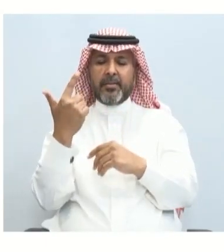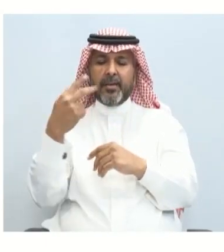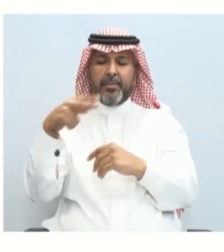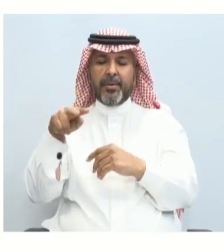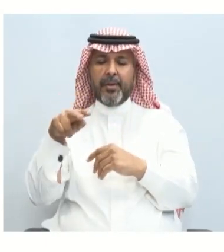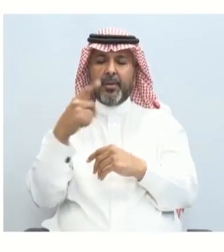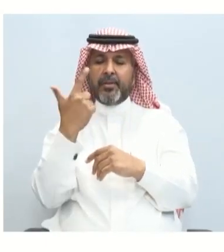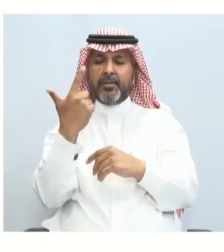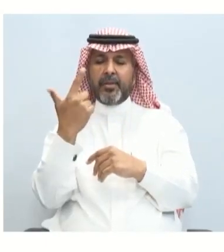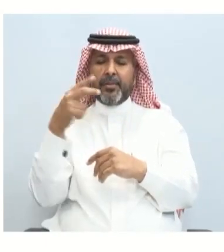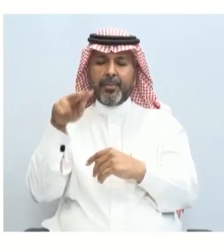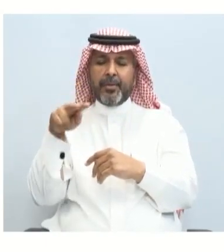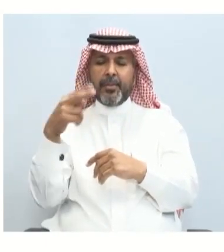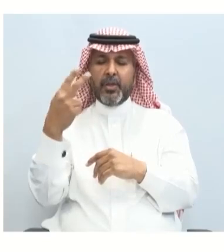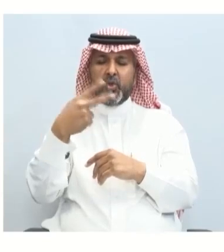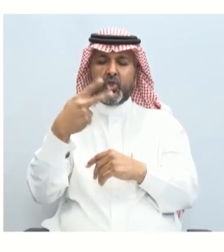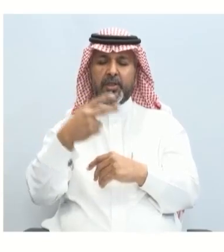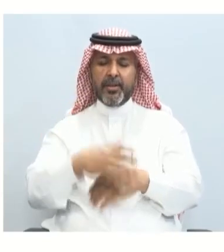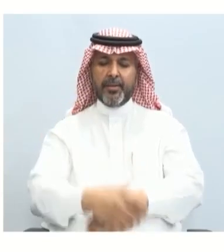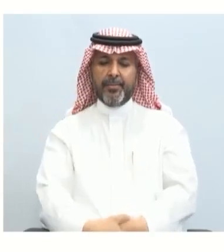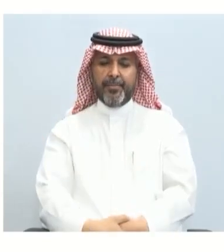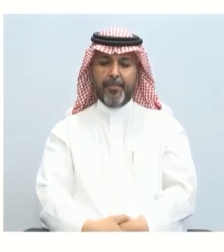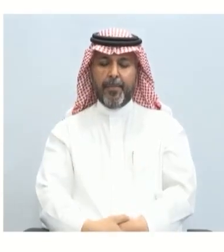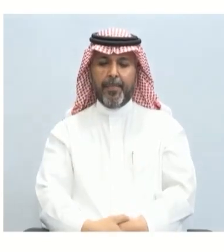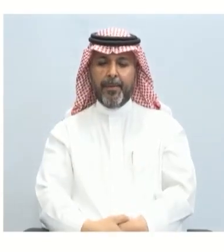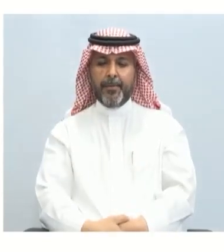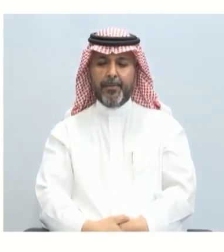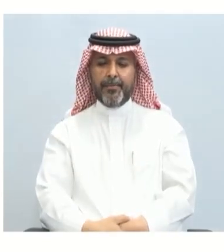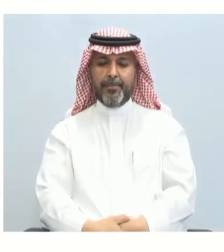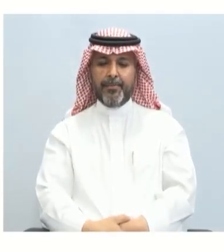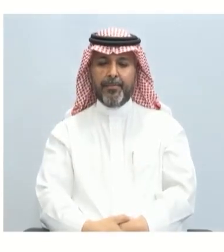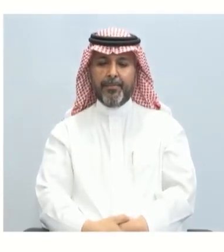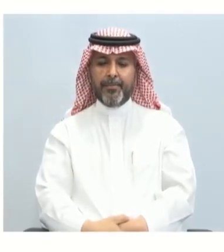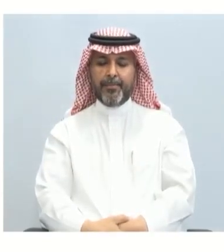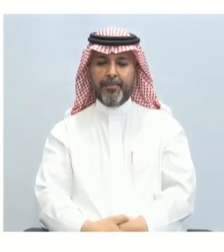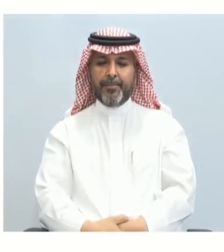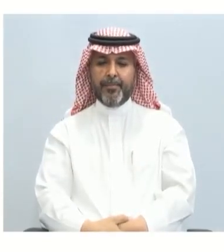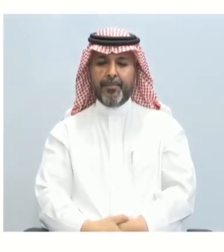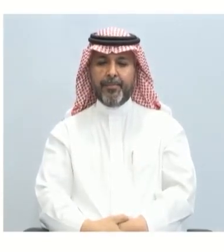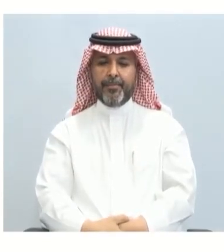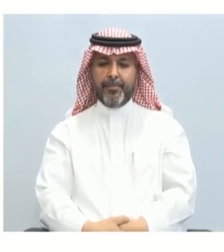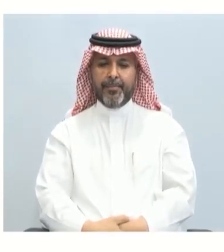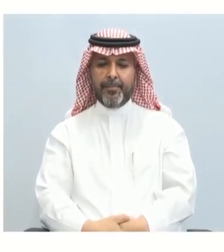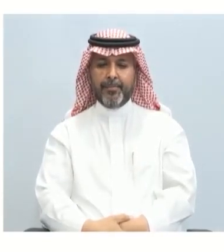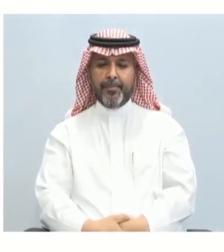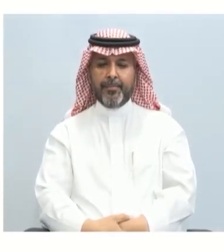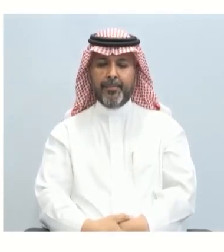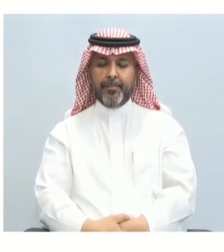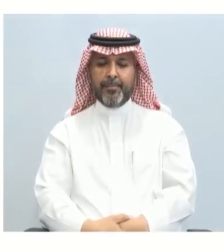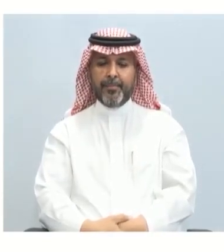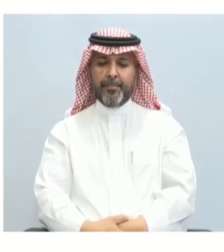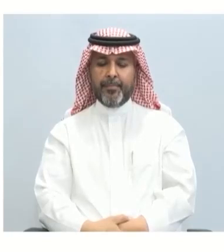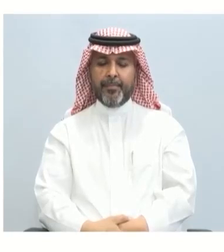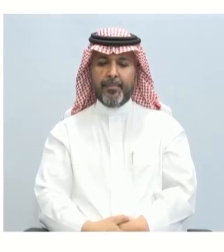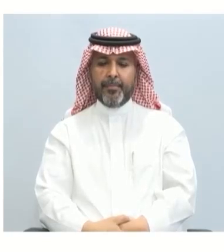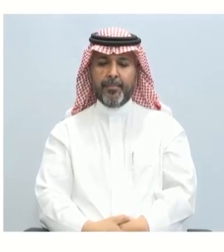720 درجه لان الاثنين هذه تنزل الى او تصعد الى البسط وبالتالي حتكون بهذه الصوره